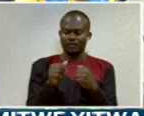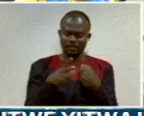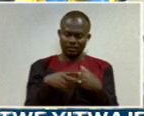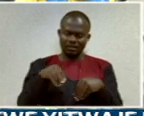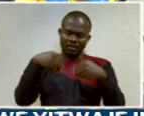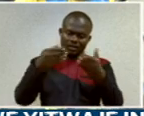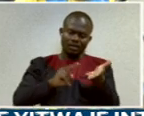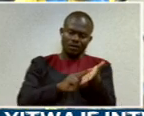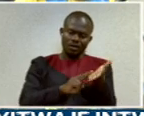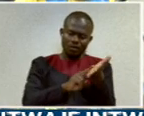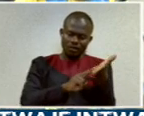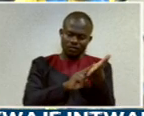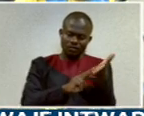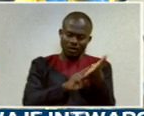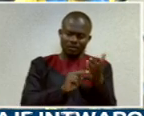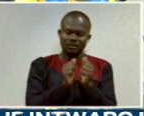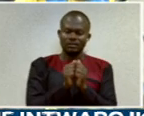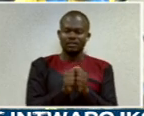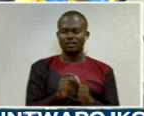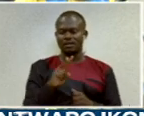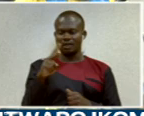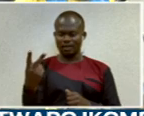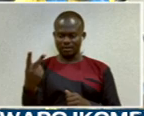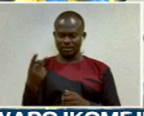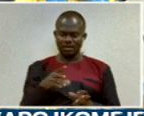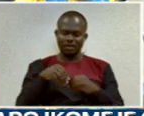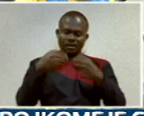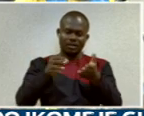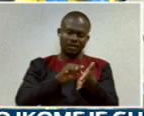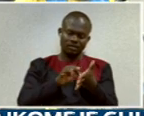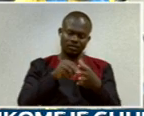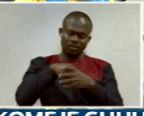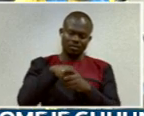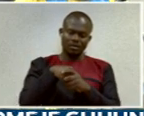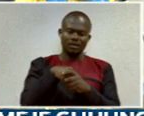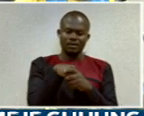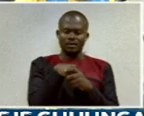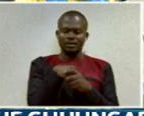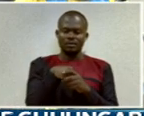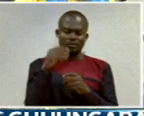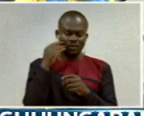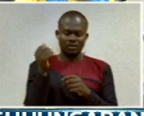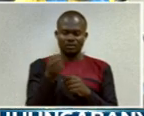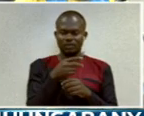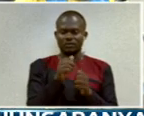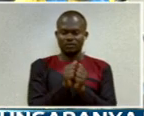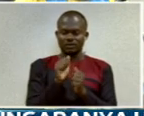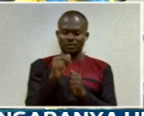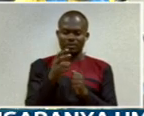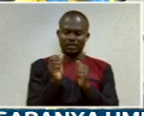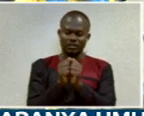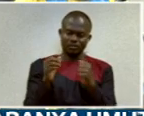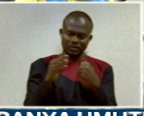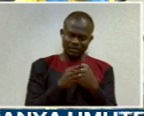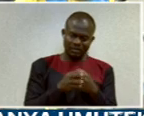aratangwa arakoreshwa. Aya kabiri atangwa asinywa muri mu Kuboza